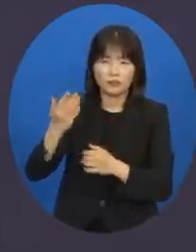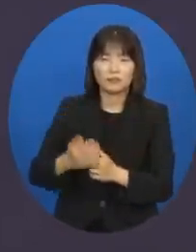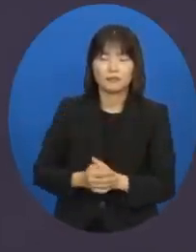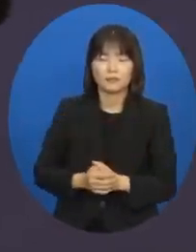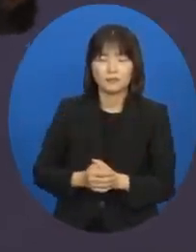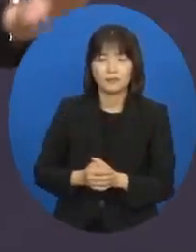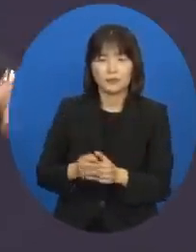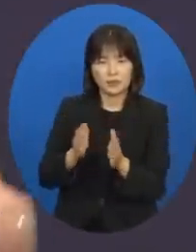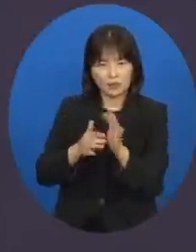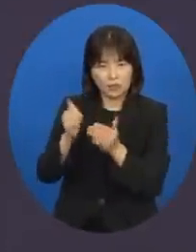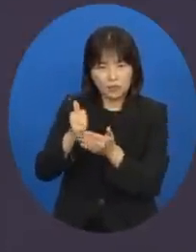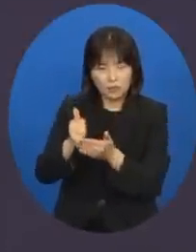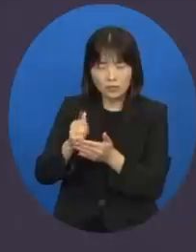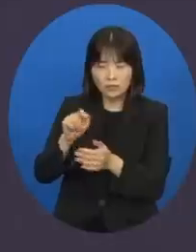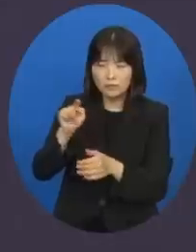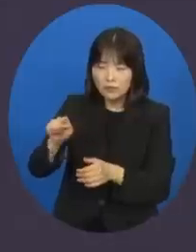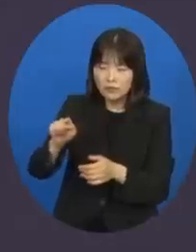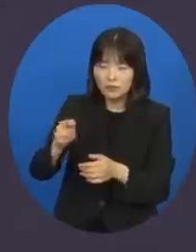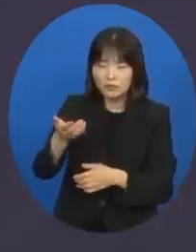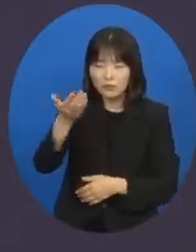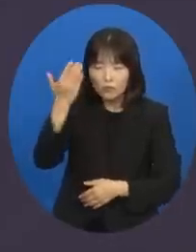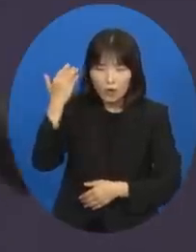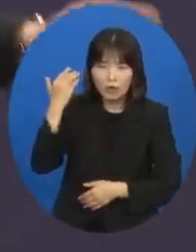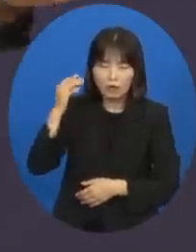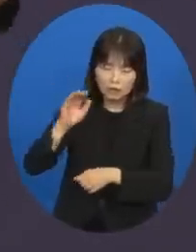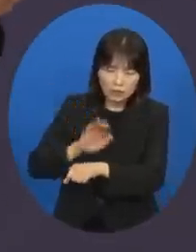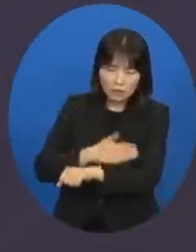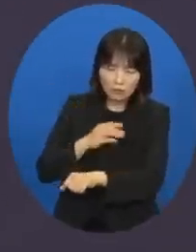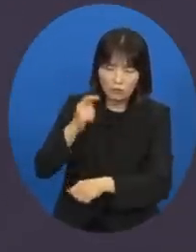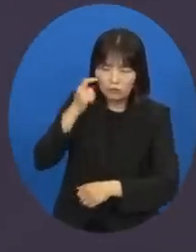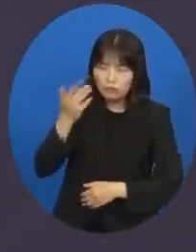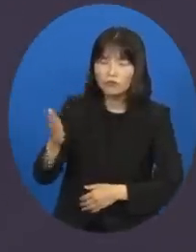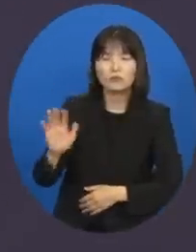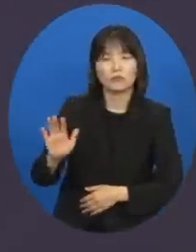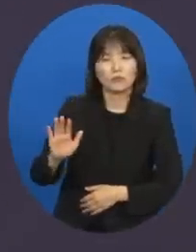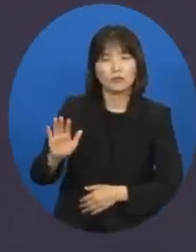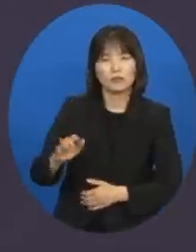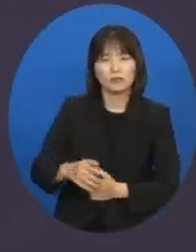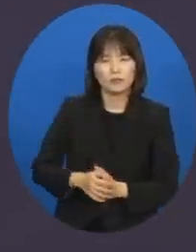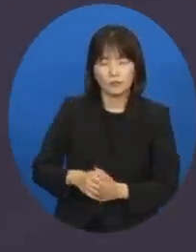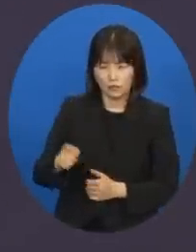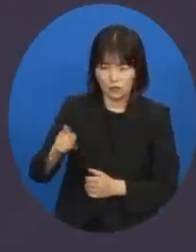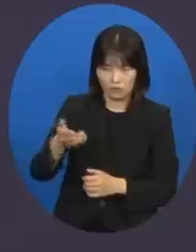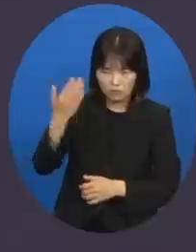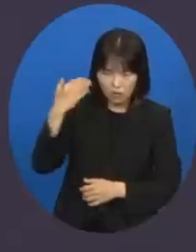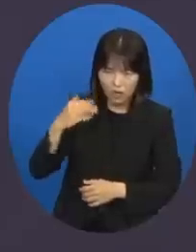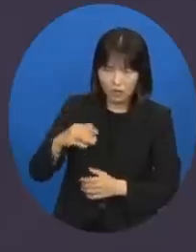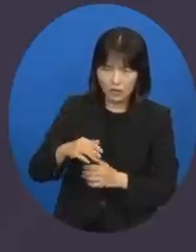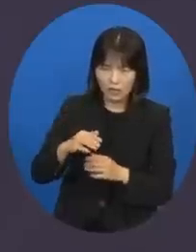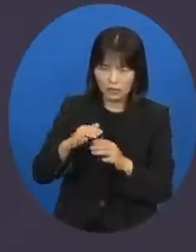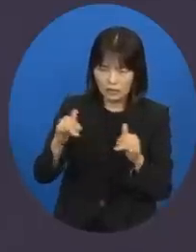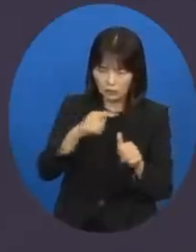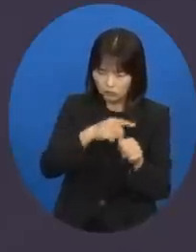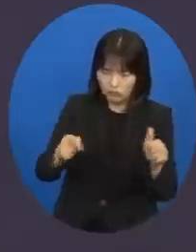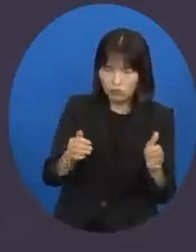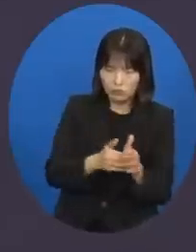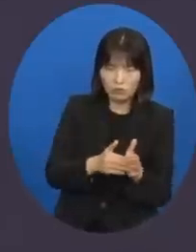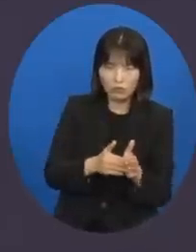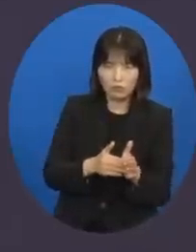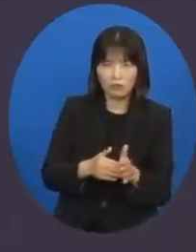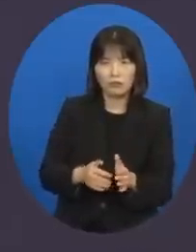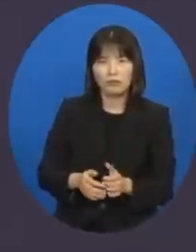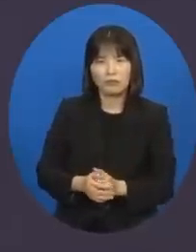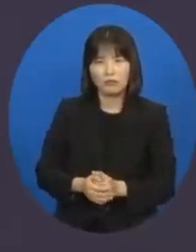예수님은 그의 과거 묻지 않으셨어요. 너 과거에 사람 죽였지. 너 과거에 이렇게 흉악하게 살았지. 형편없이